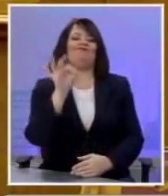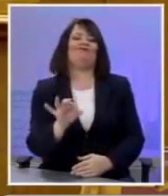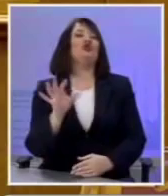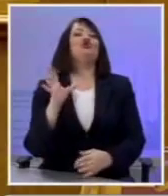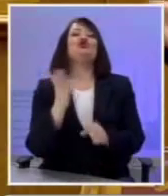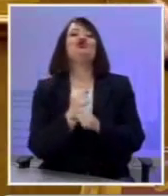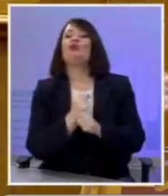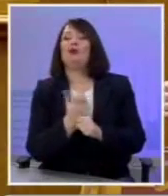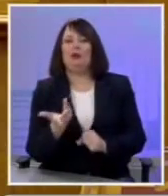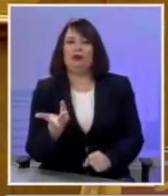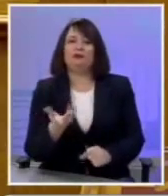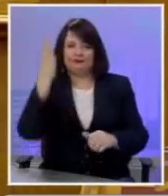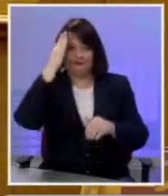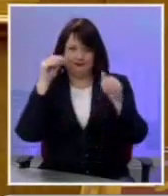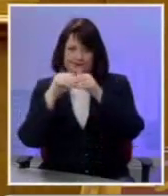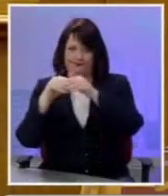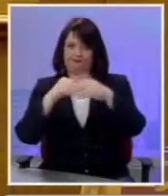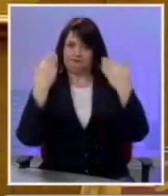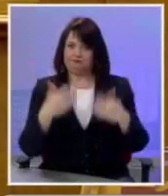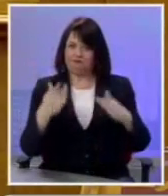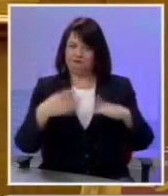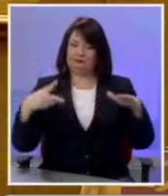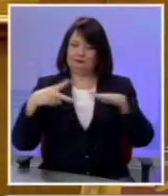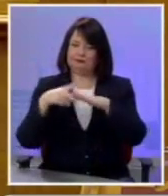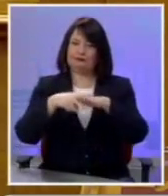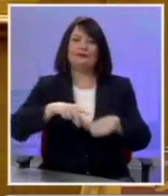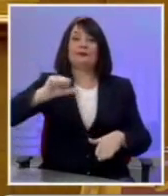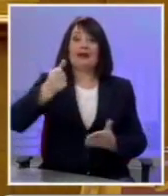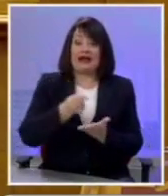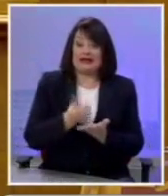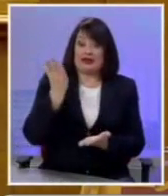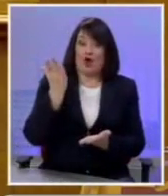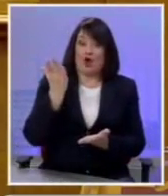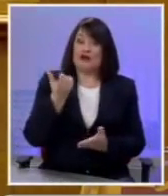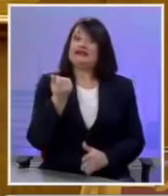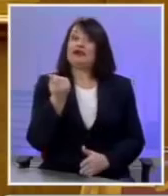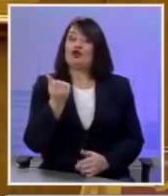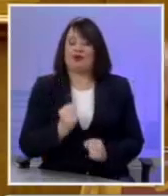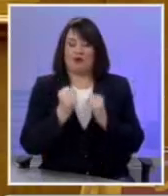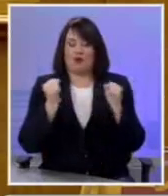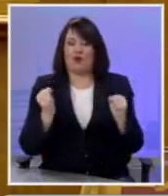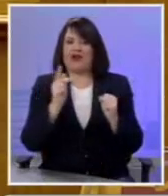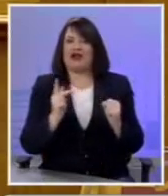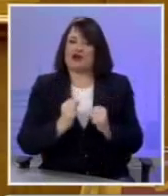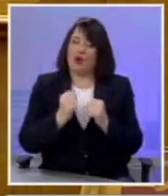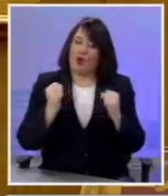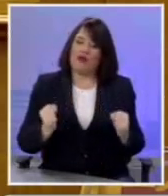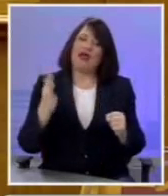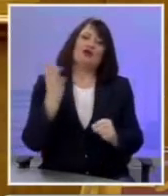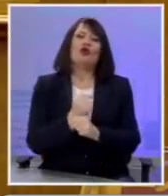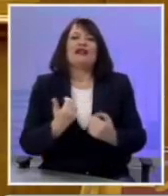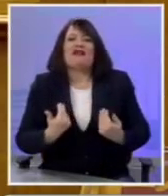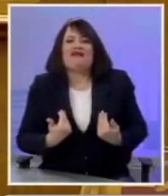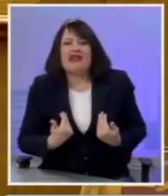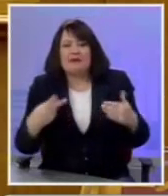στόχο, έχοντας ανακεφαλοποιημένες τις τράπεζες, που είναι η πρώτη αξιολόγηση με την οικονομία όρθια αλλά και με την κοινωνία όρθια, καταφέραμε οι